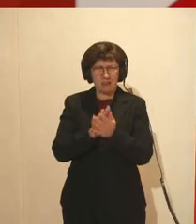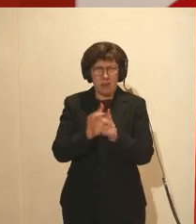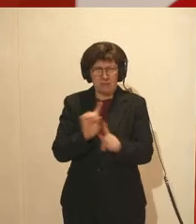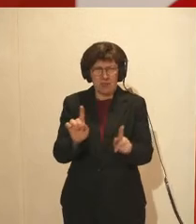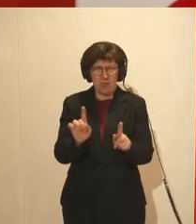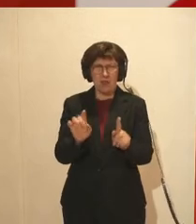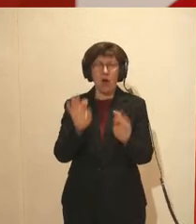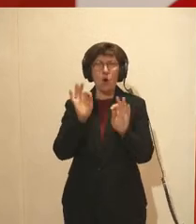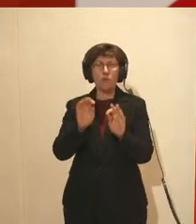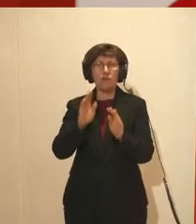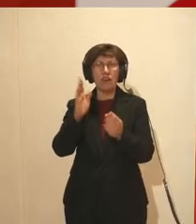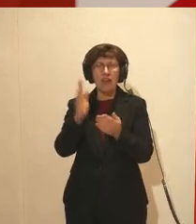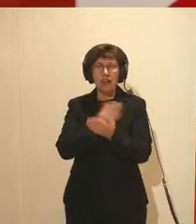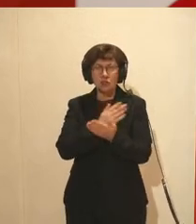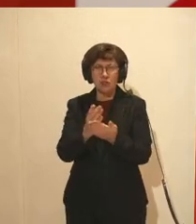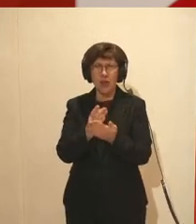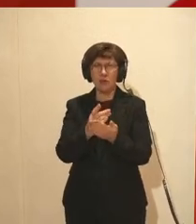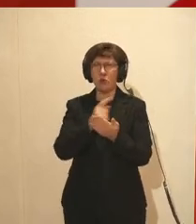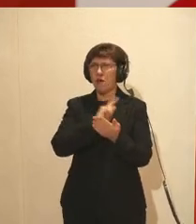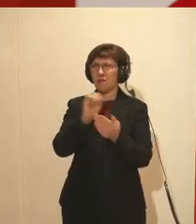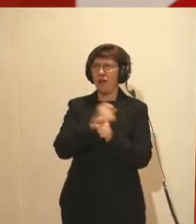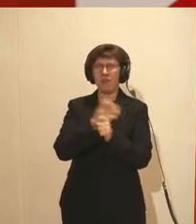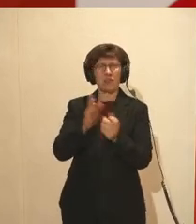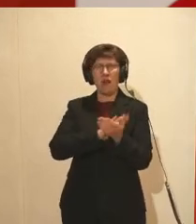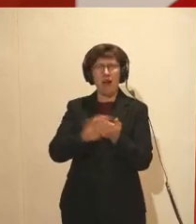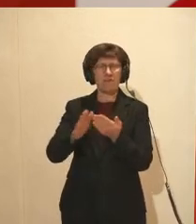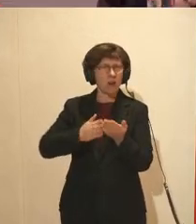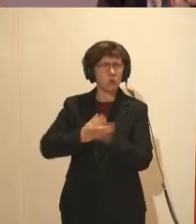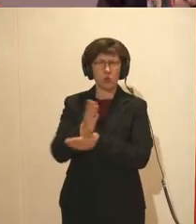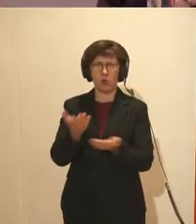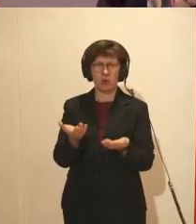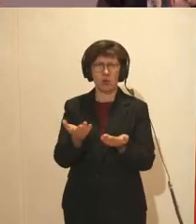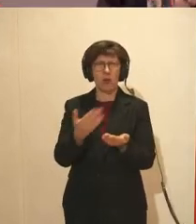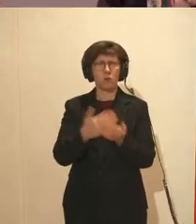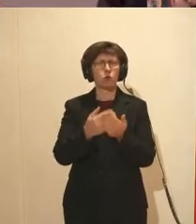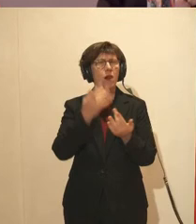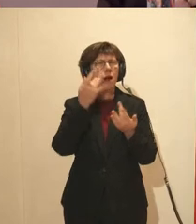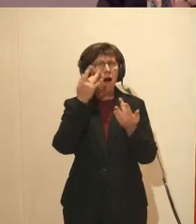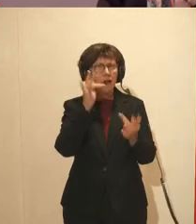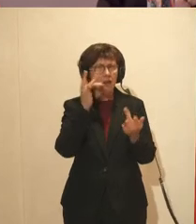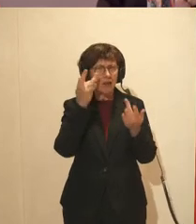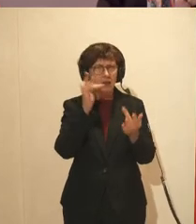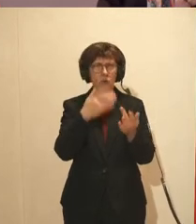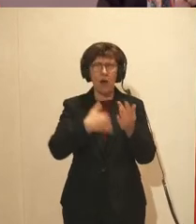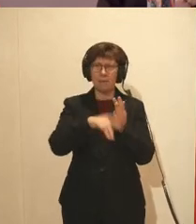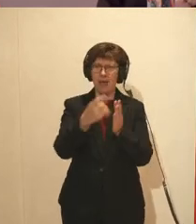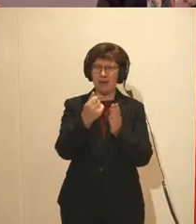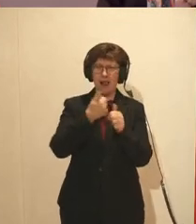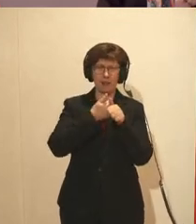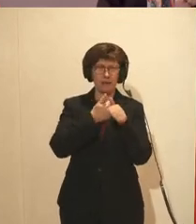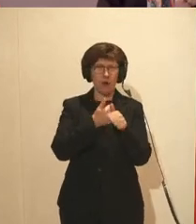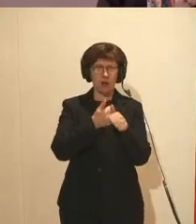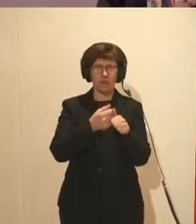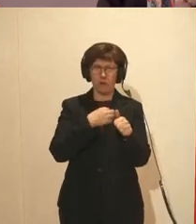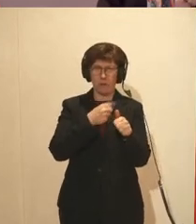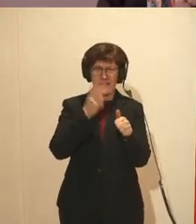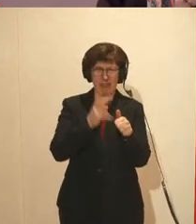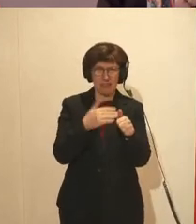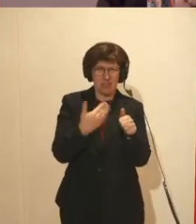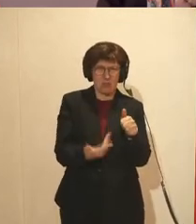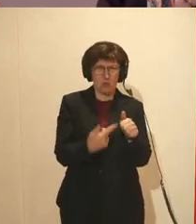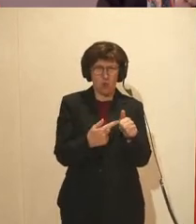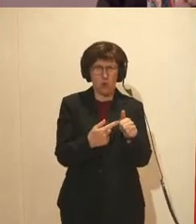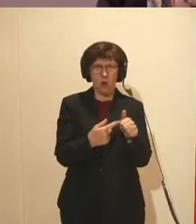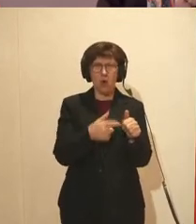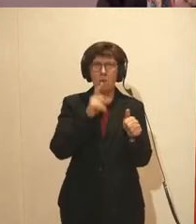entscheidungen nicht einfach durchsetzen können also wenn aus der anerkennung auch mehr geld folgt was ich hier richtig finde